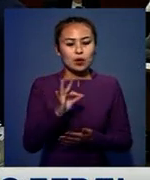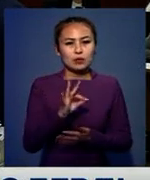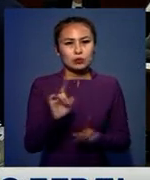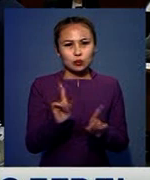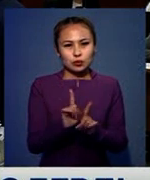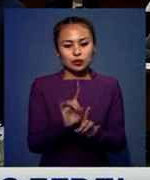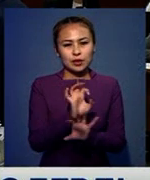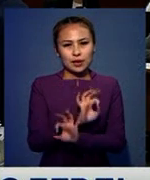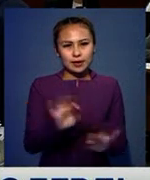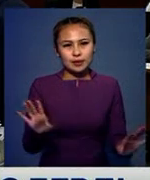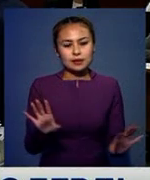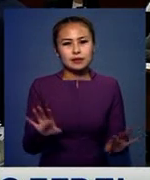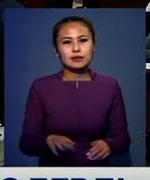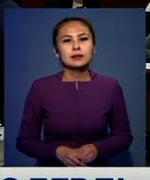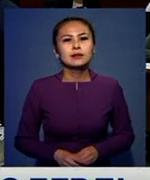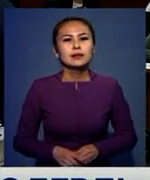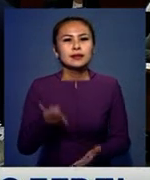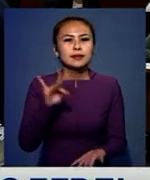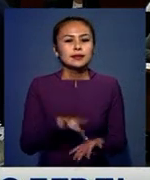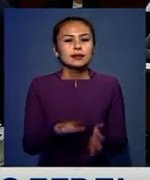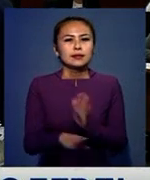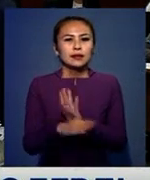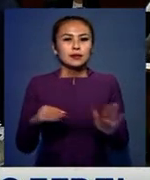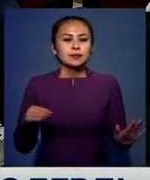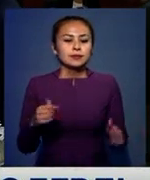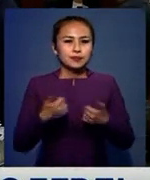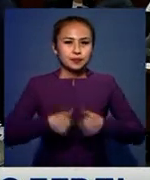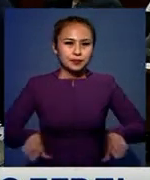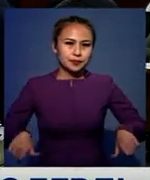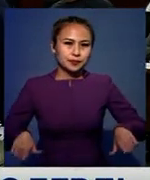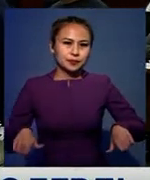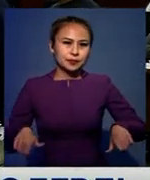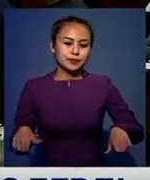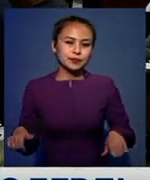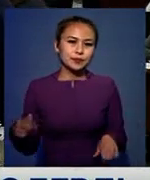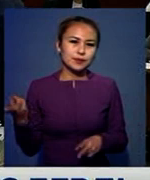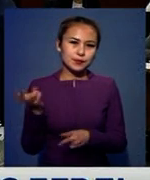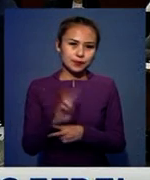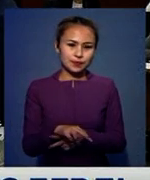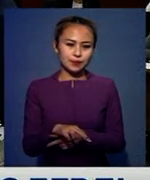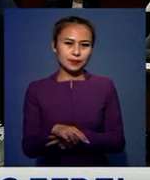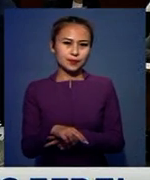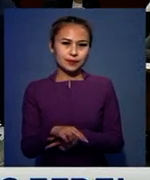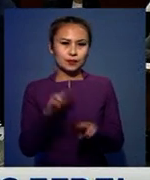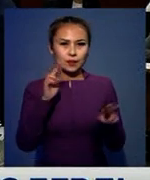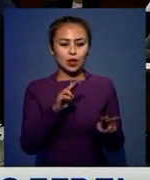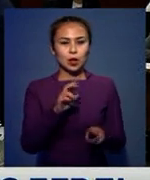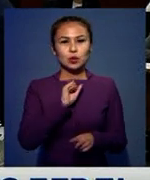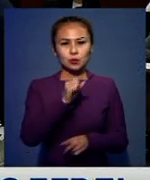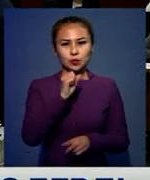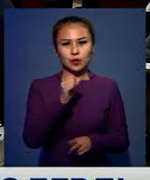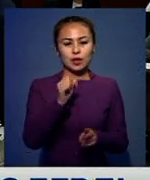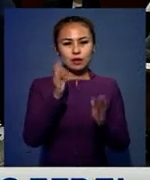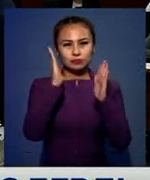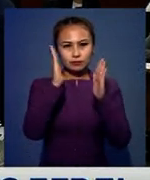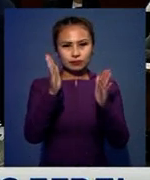отыр. Осы орталық сайлау комиссиясына келген байқаушылар журналистерге арнайы